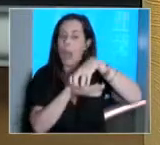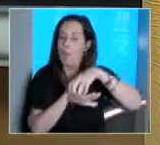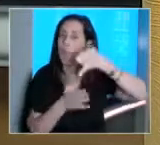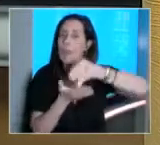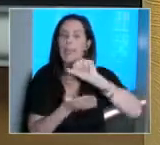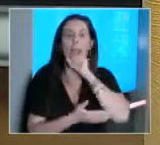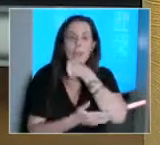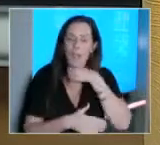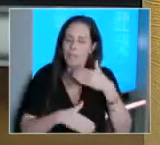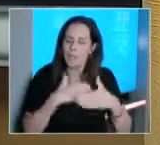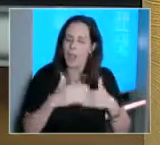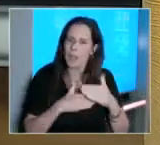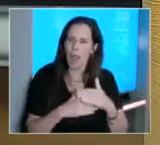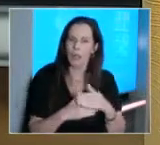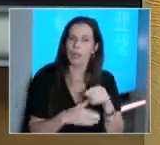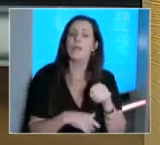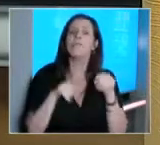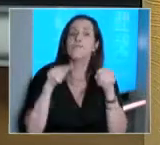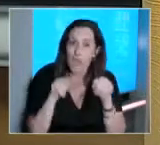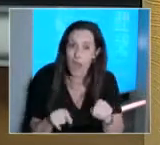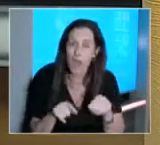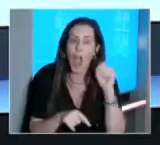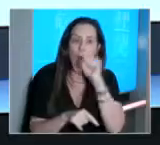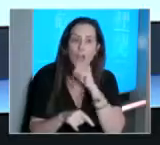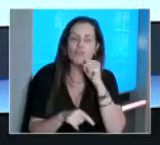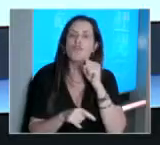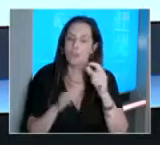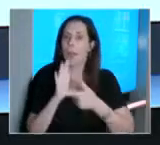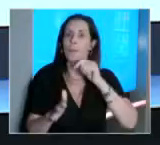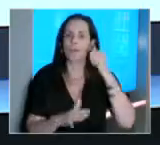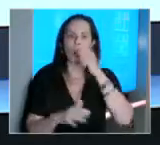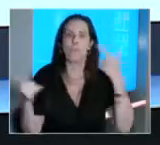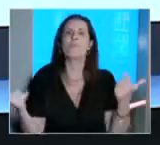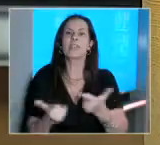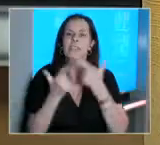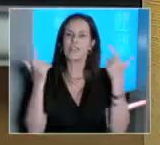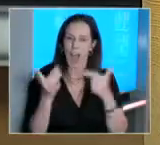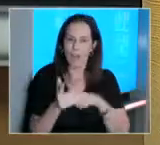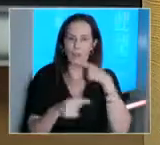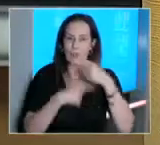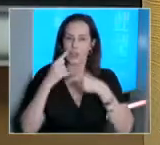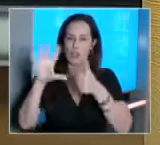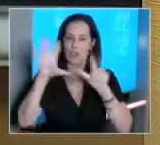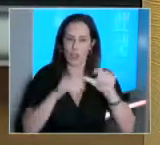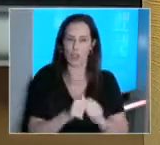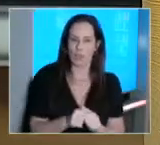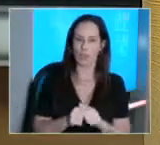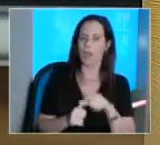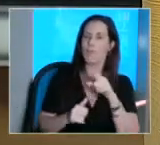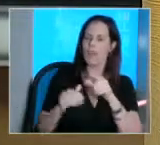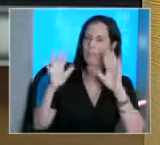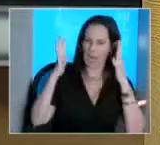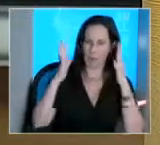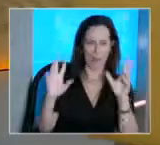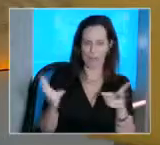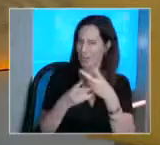בעיר העתיקה, וכולי וכולי. וככה השיר הזה הושר לראשונה בפסטיבל הזמר והפזמון 1967. ואת מחיאות הכפיים